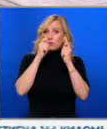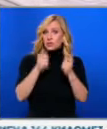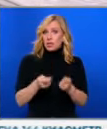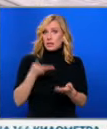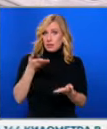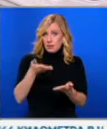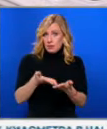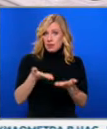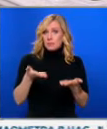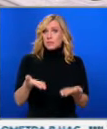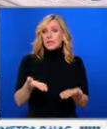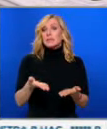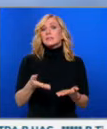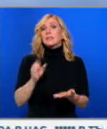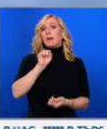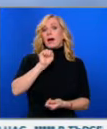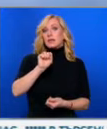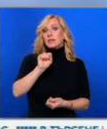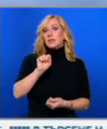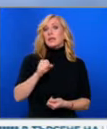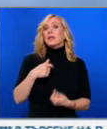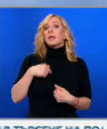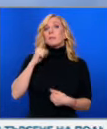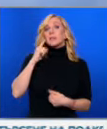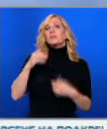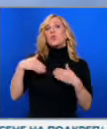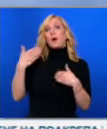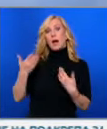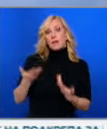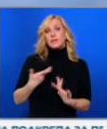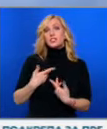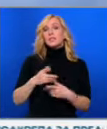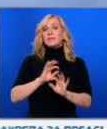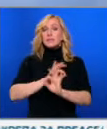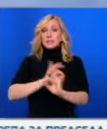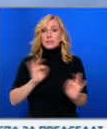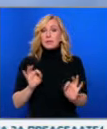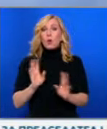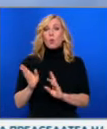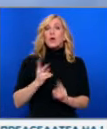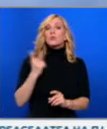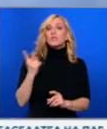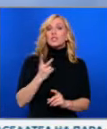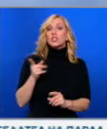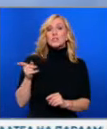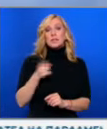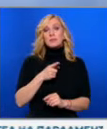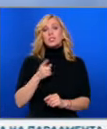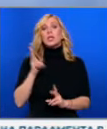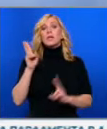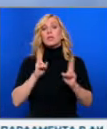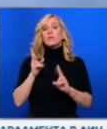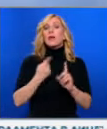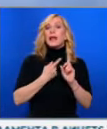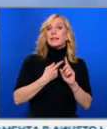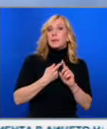към тази политическа партия. И считаме, че тогава вече трябва да се изясним кое от двете неща те считат, че се гласува един